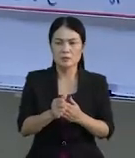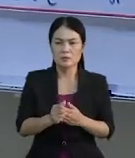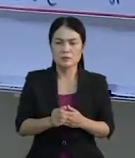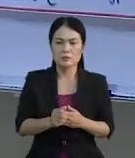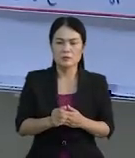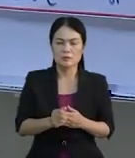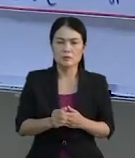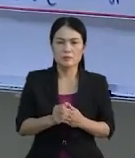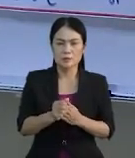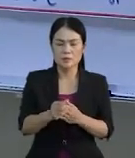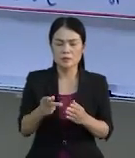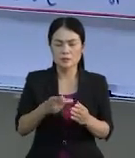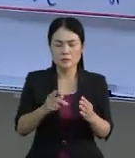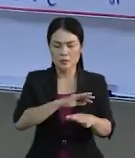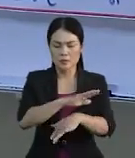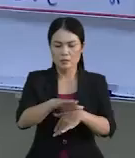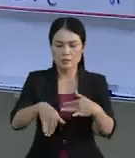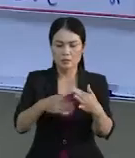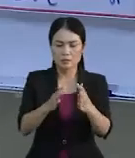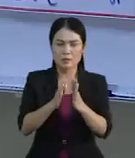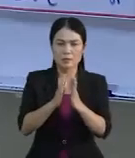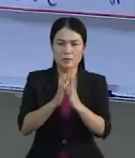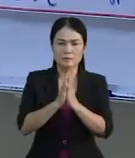អ្នកភូមិអរគុណ